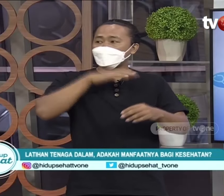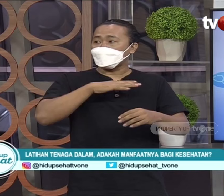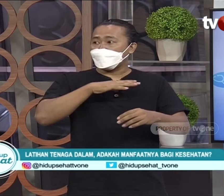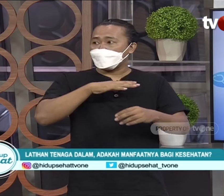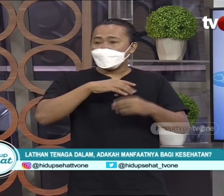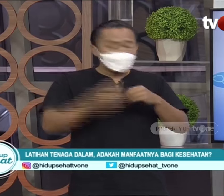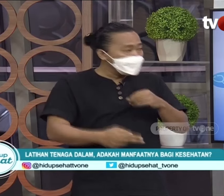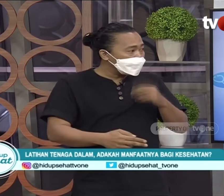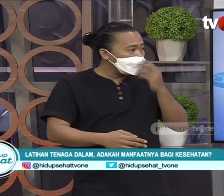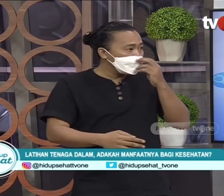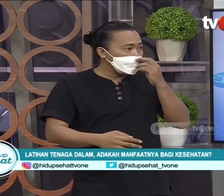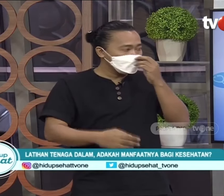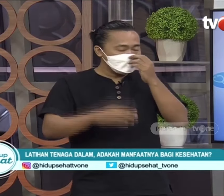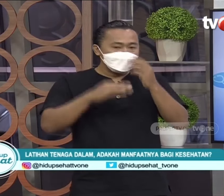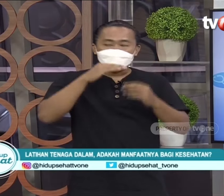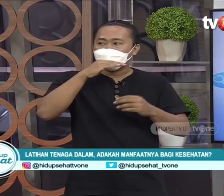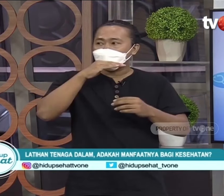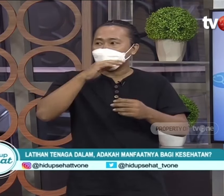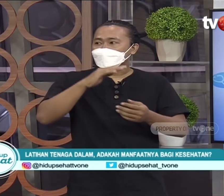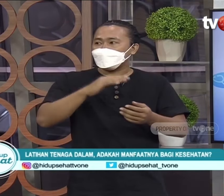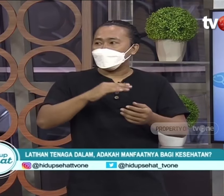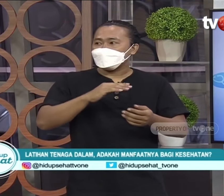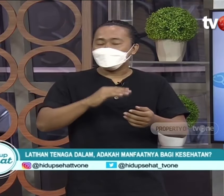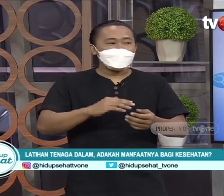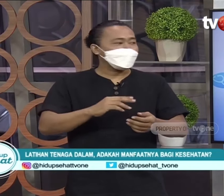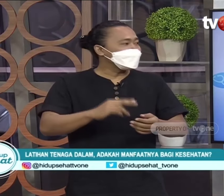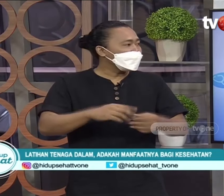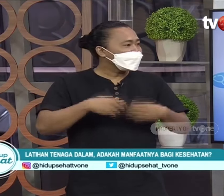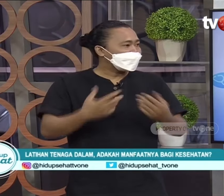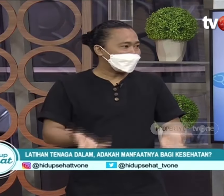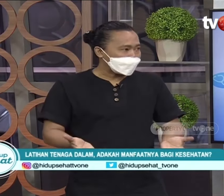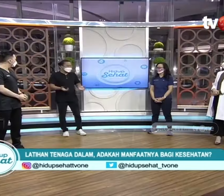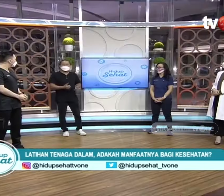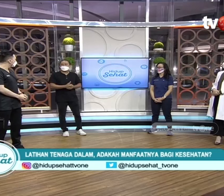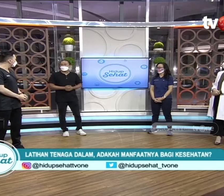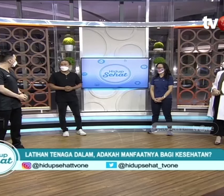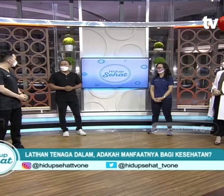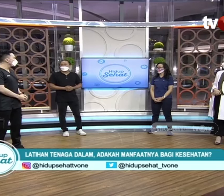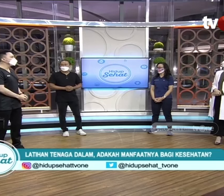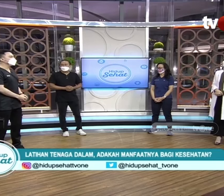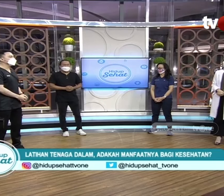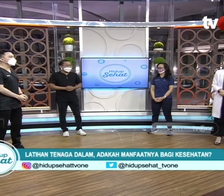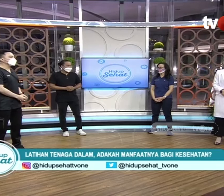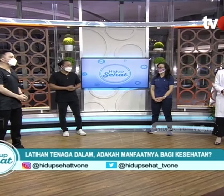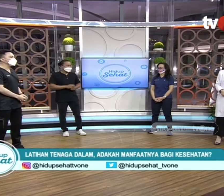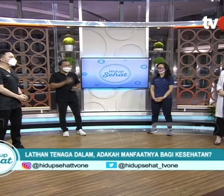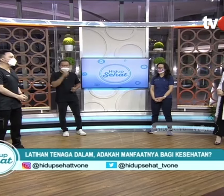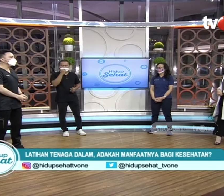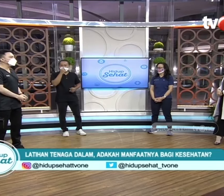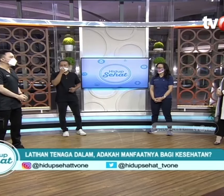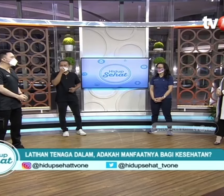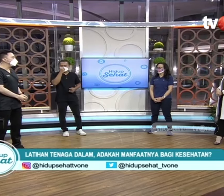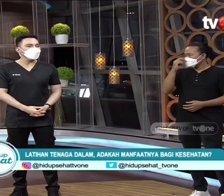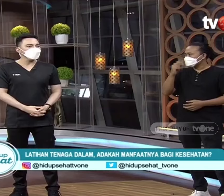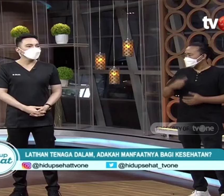dari hitungan Del langsung dua tidak boleh begitu delapan turun ke en keempat kedua Netral seperti itu ber oke oke oke nah itu cara simpel